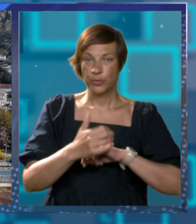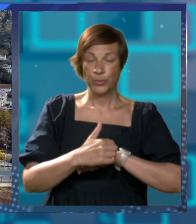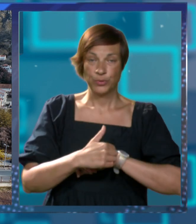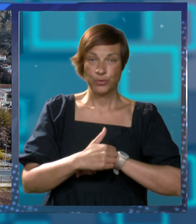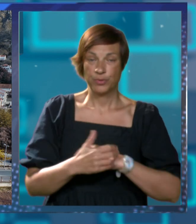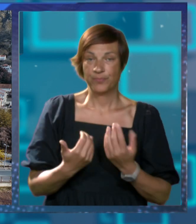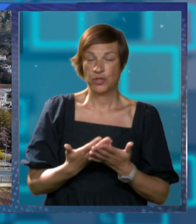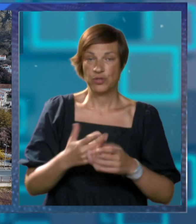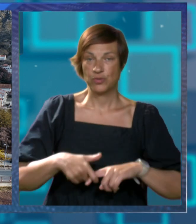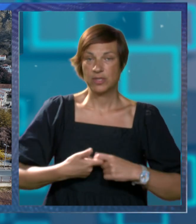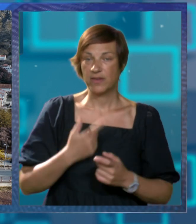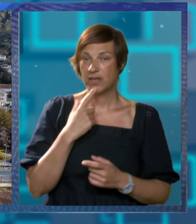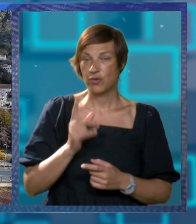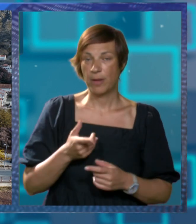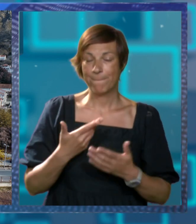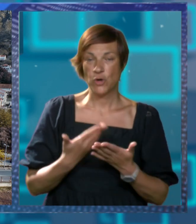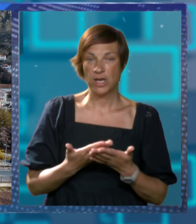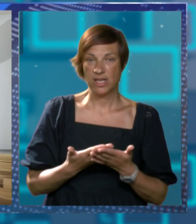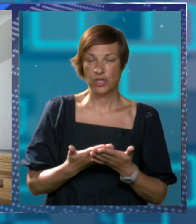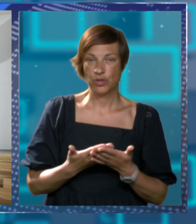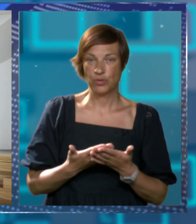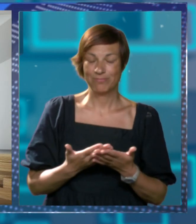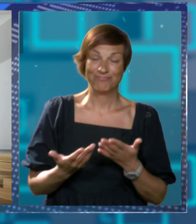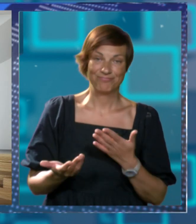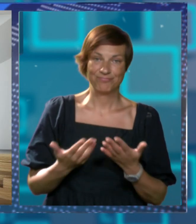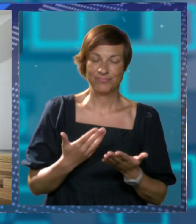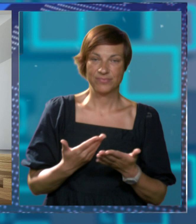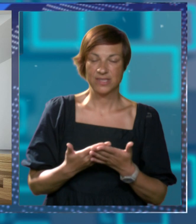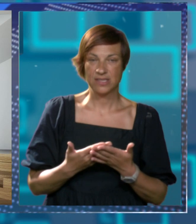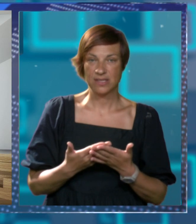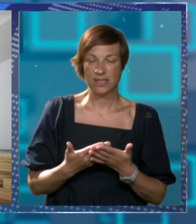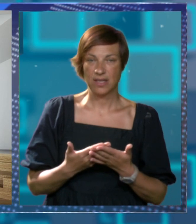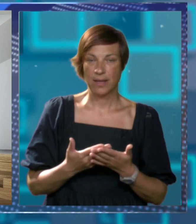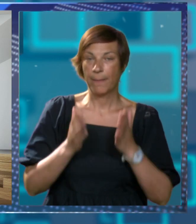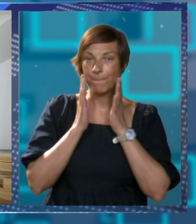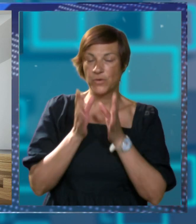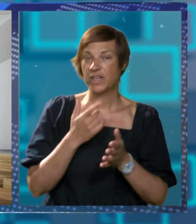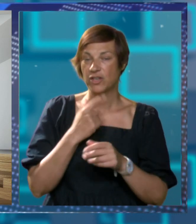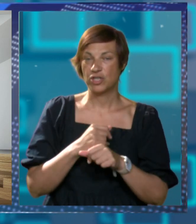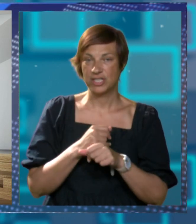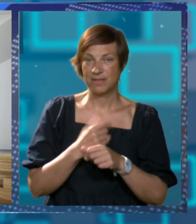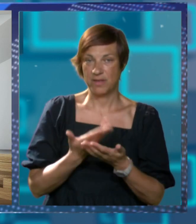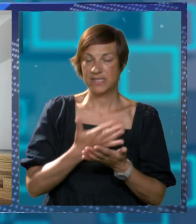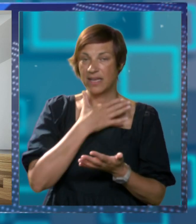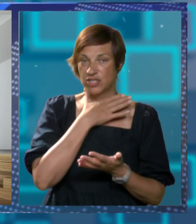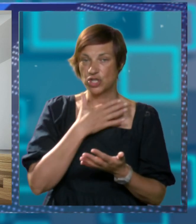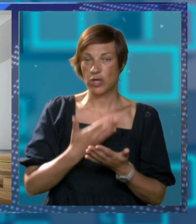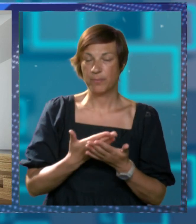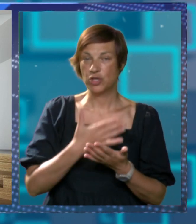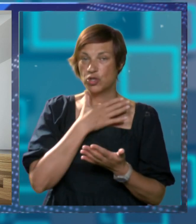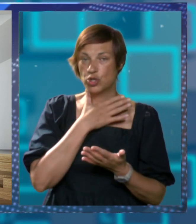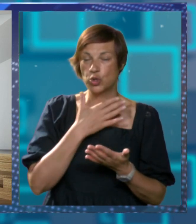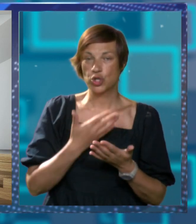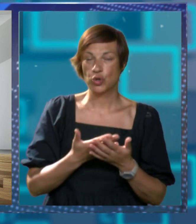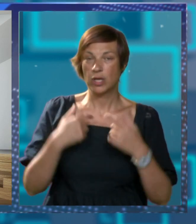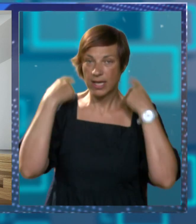Dubrovačku, to su stvari koje mora biti, ajmo reći, onako klišeom rečeno, povjereni koji će se baviti sa takvim školama. Znači, to su